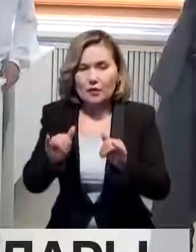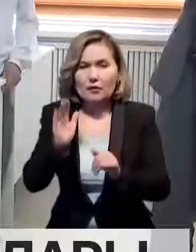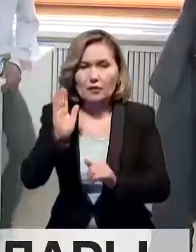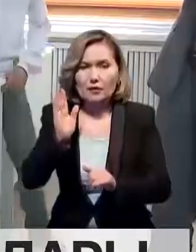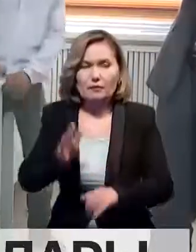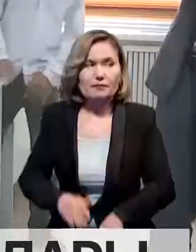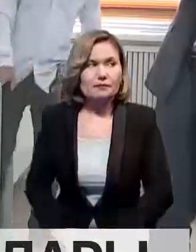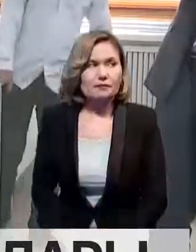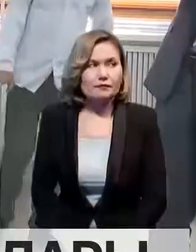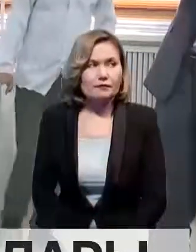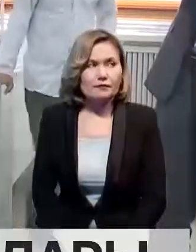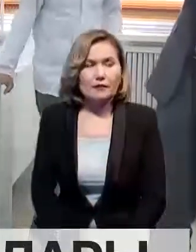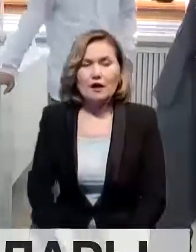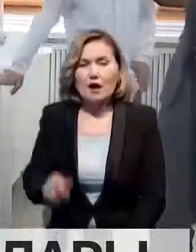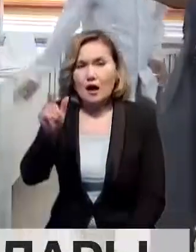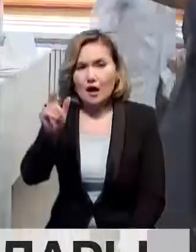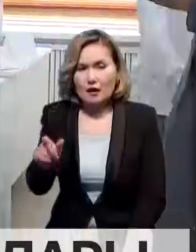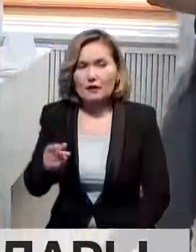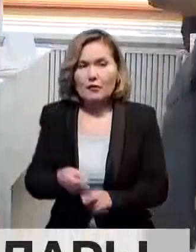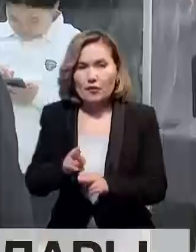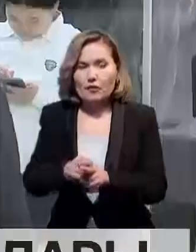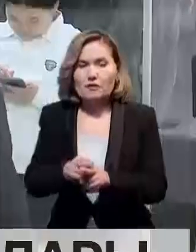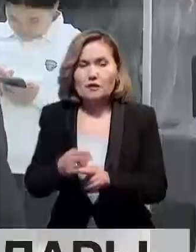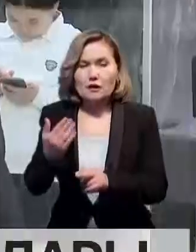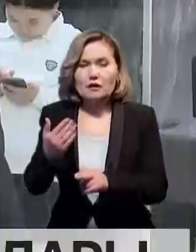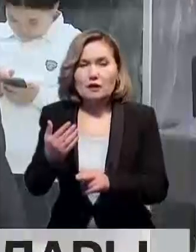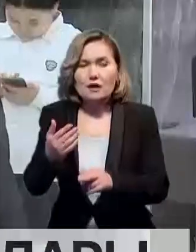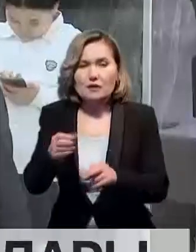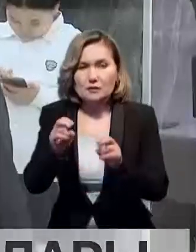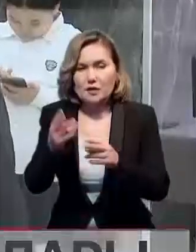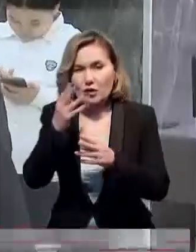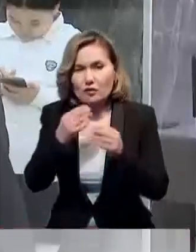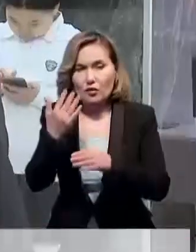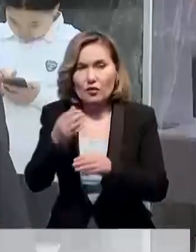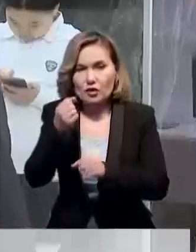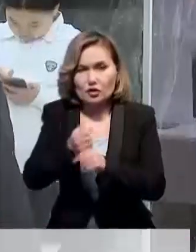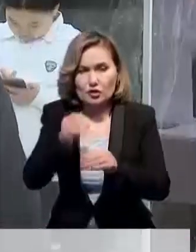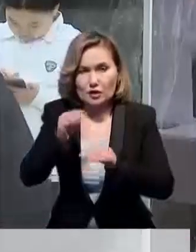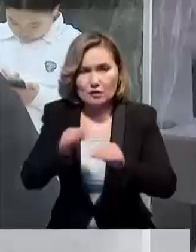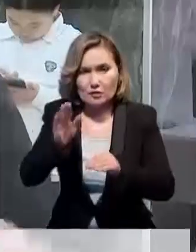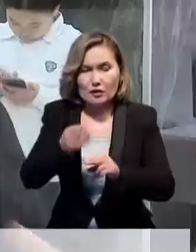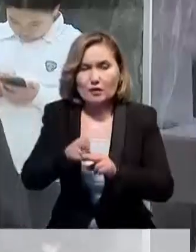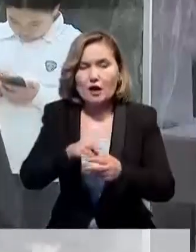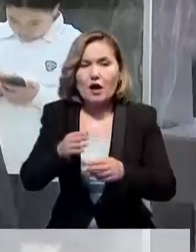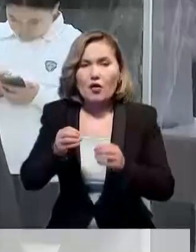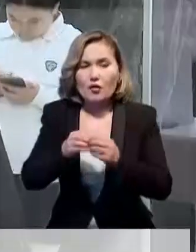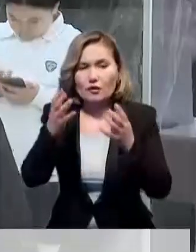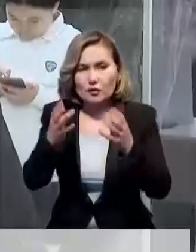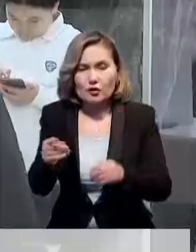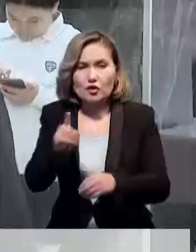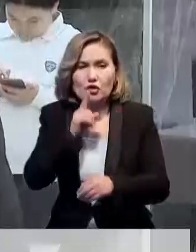істеймін. Тіп адам уже практикалық тұрғыда кигізіп көрсем да. Ғылым күнде арнап отырған 10 күндіктің ішінде біз